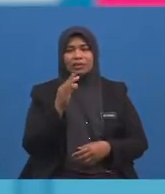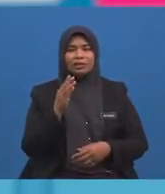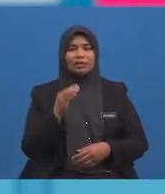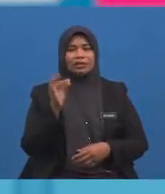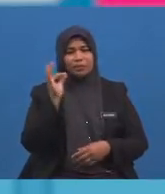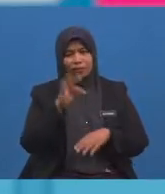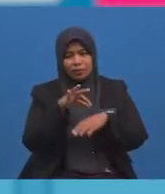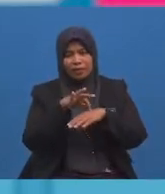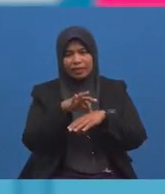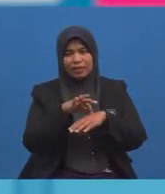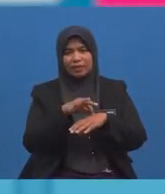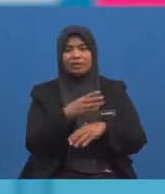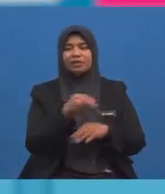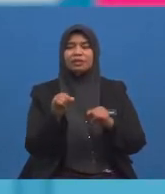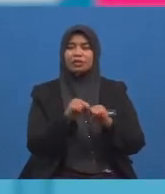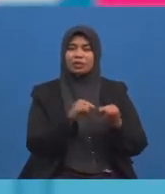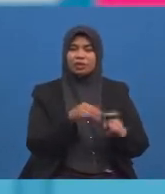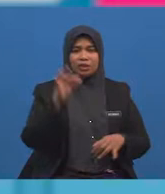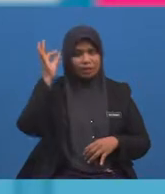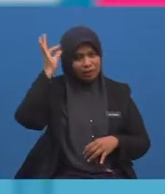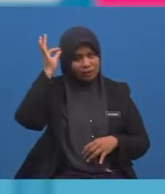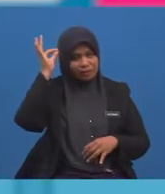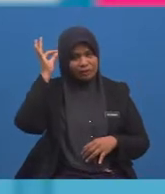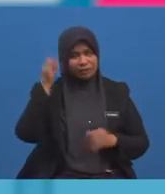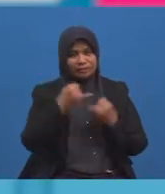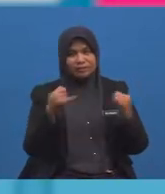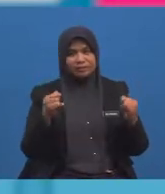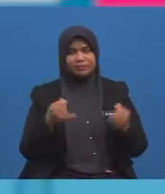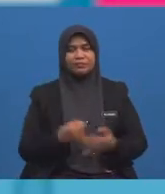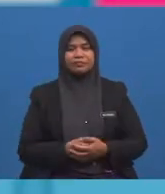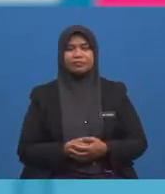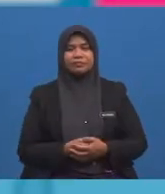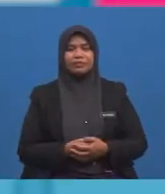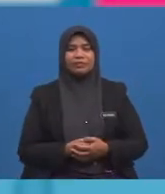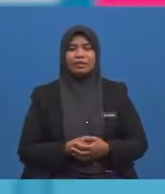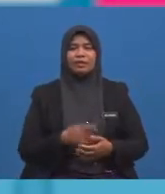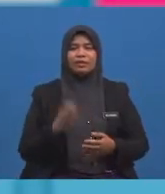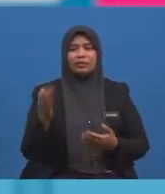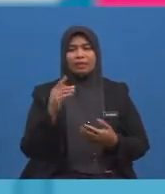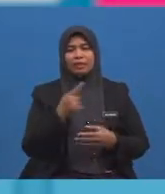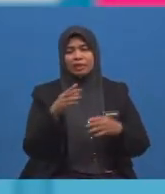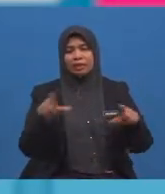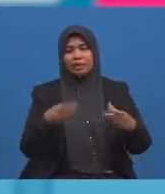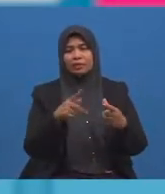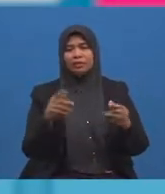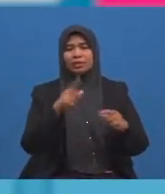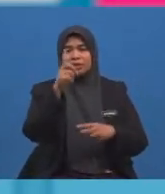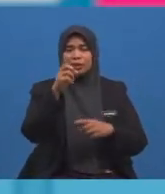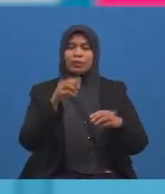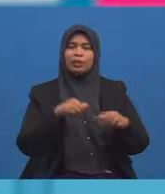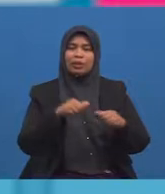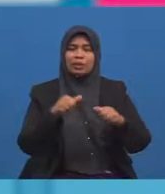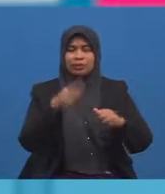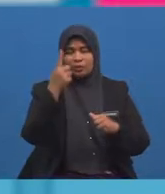kulit dan juga jenis rambut. Mari kita lakukan satu aktiviti untuk